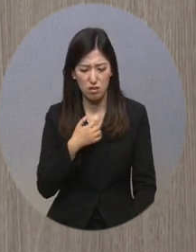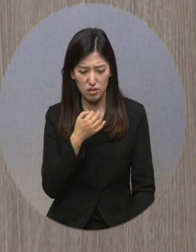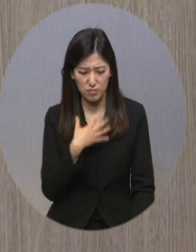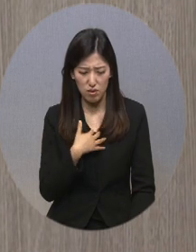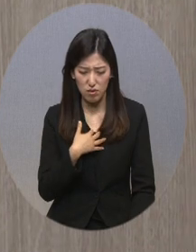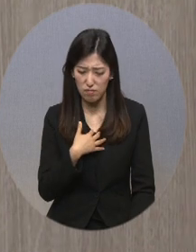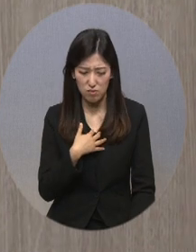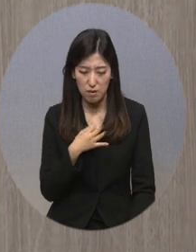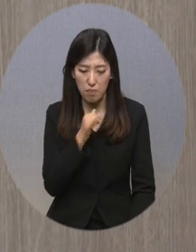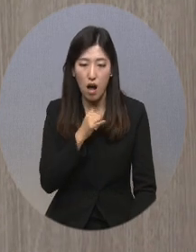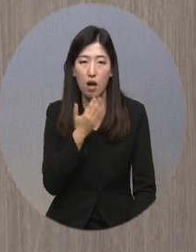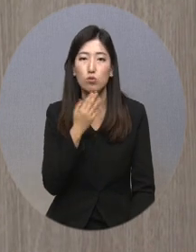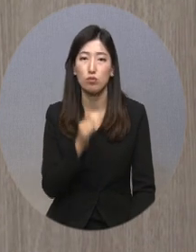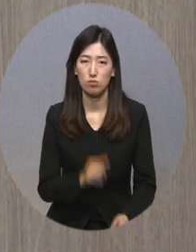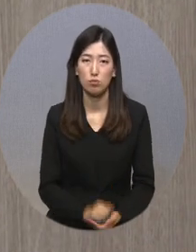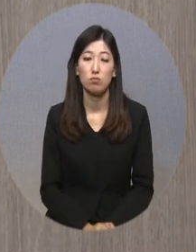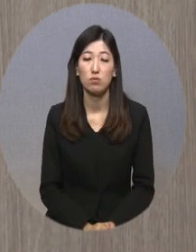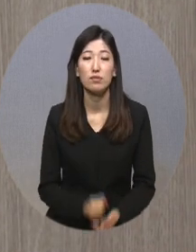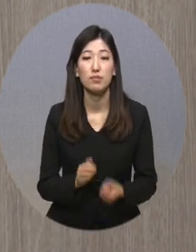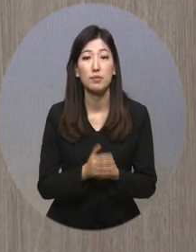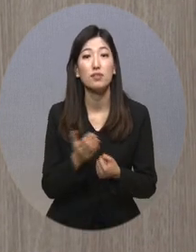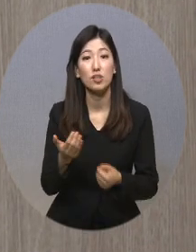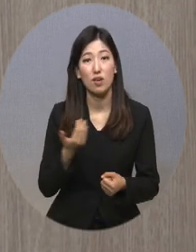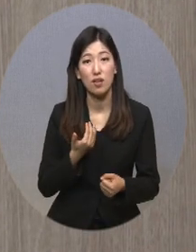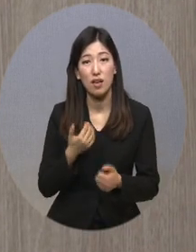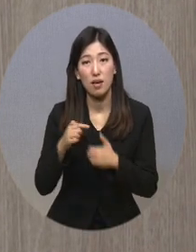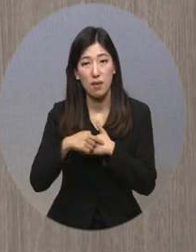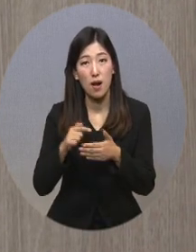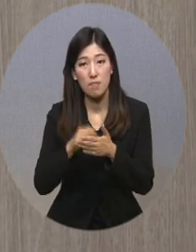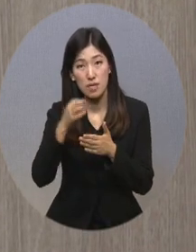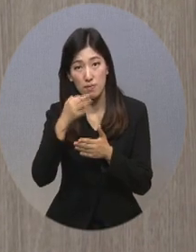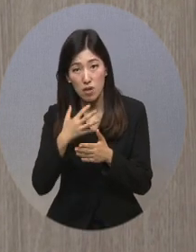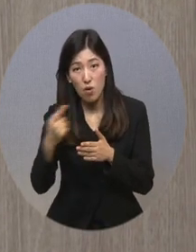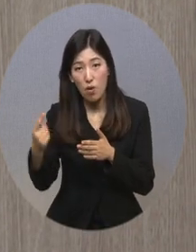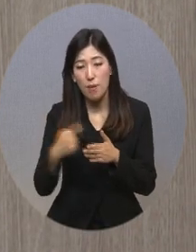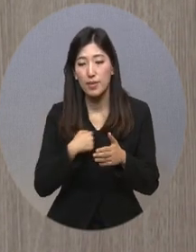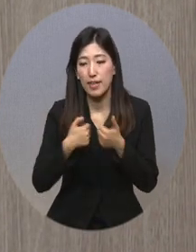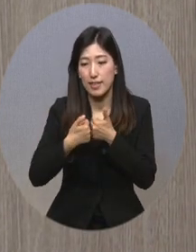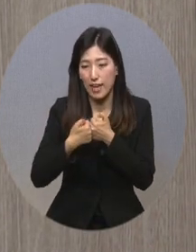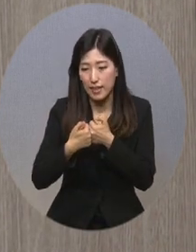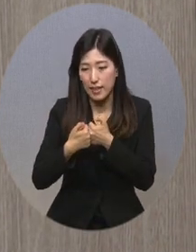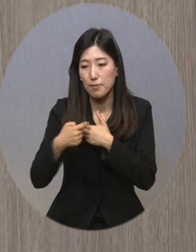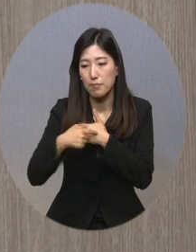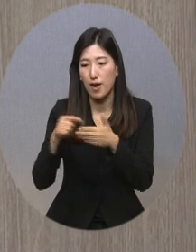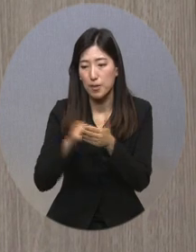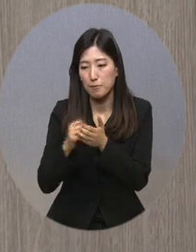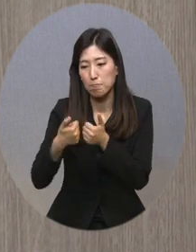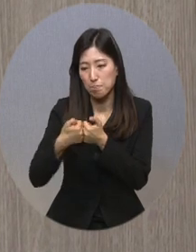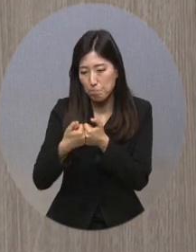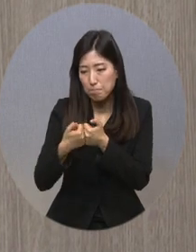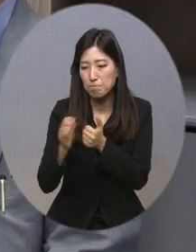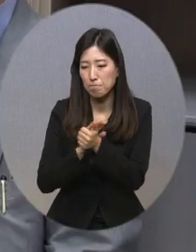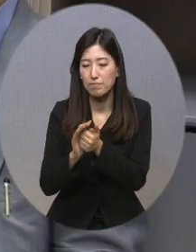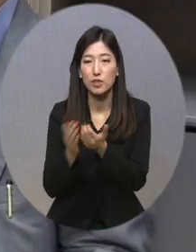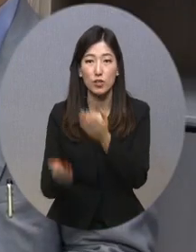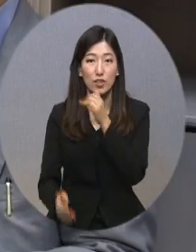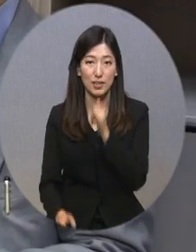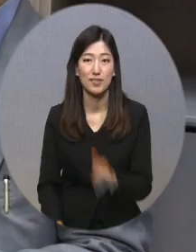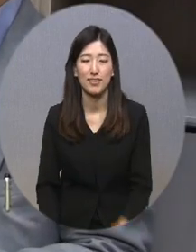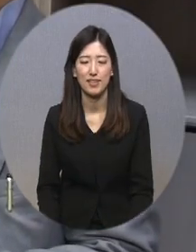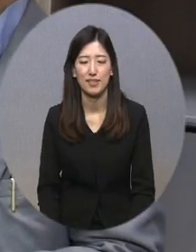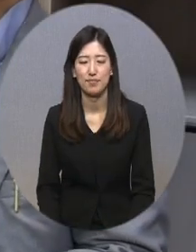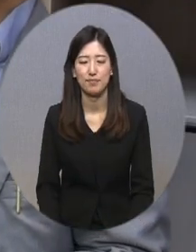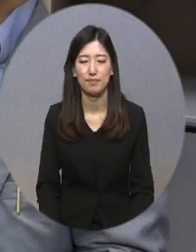있기 때문에 그 전에 힘든 학생들이 저하고 이제 상담을 통해서 도움을 받고 있어요. 예. 예. 그러면은